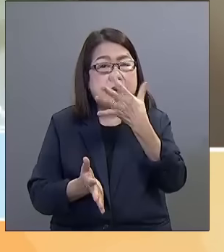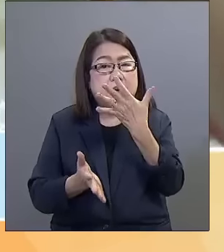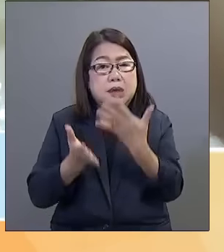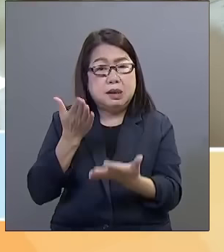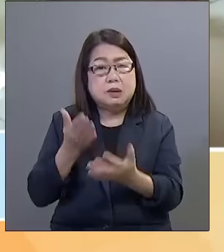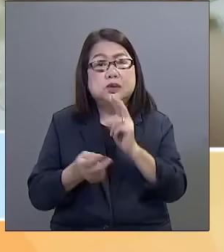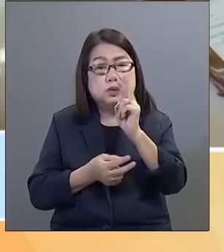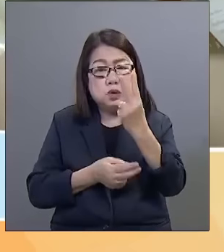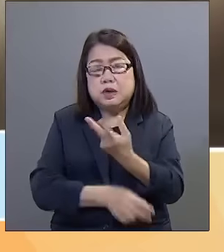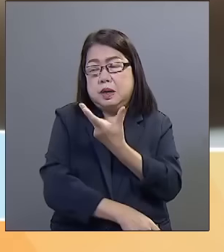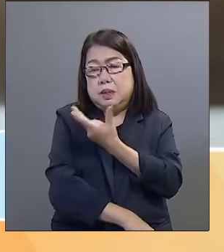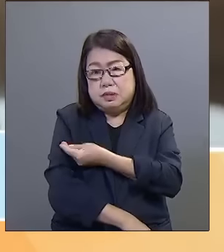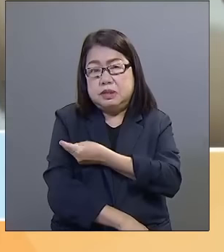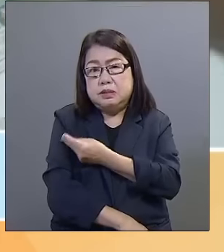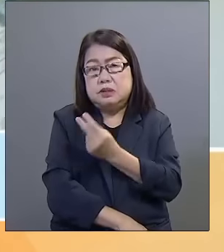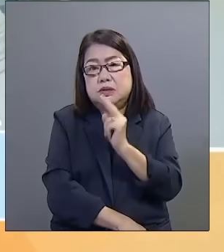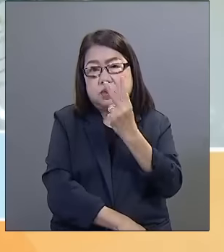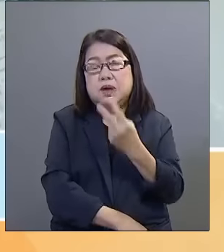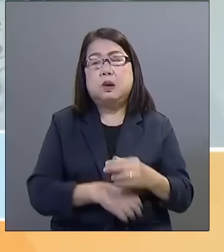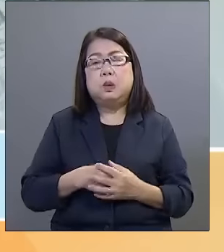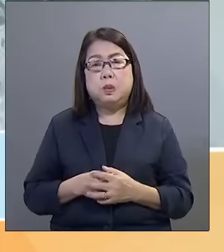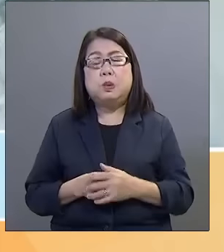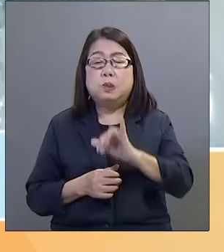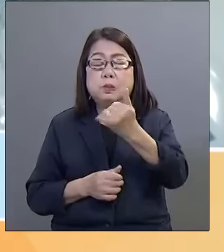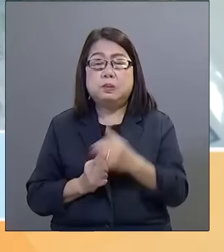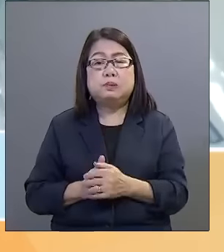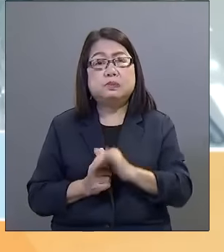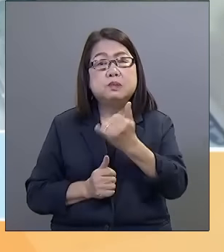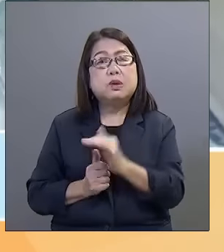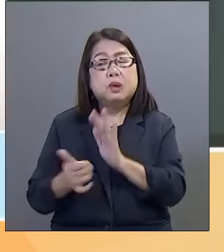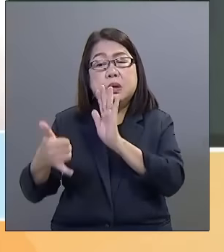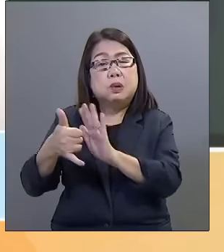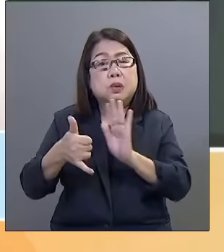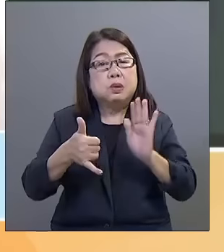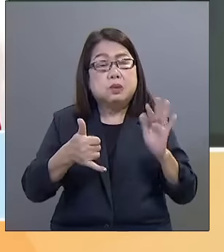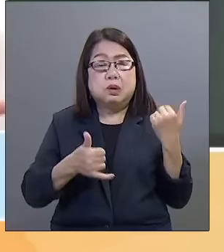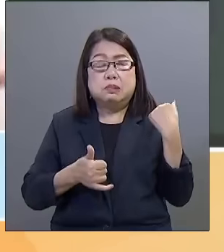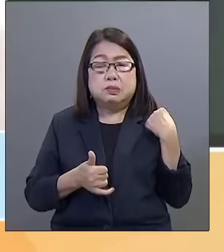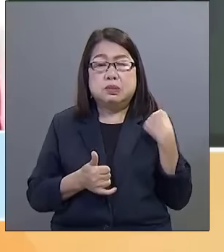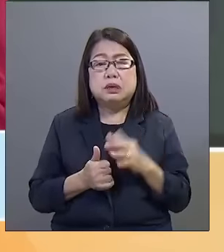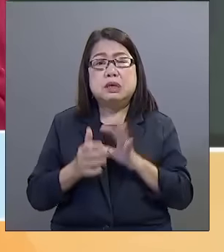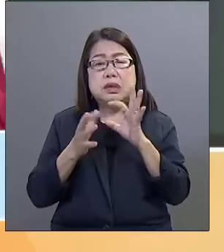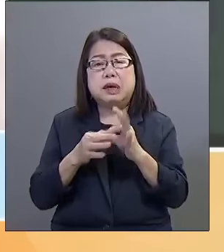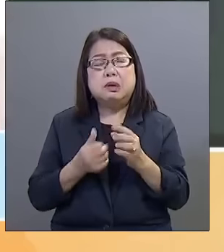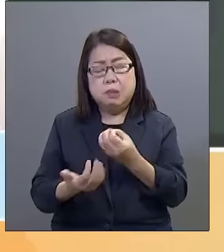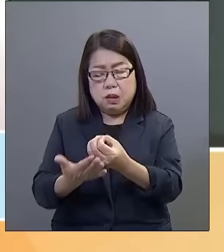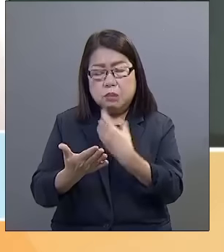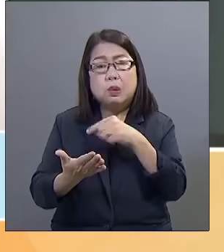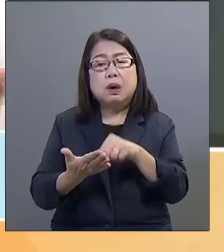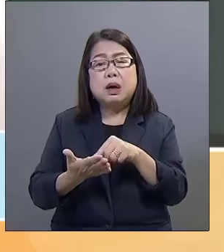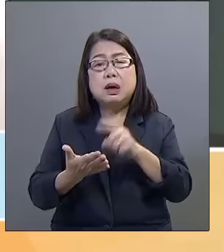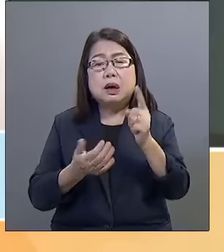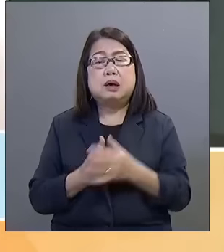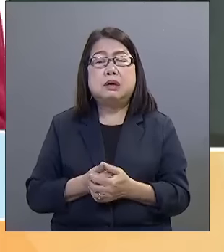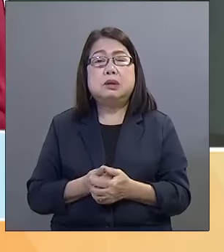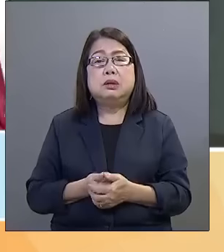การฉีดนะครับ ค่ะนะหรือบางคนเนี่ยเขามีบางทีมีเสียงสะท้อนในคอมเมนต์นะคุณผู้ชมบอกว่าเอ๊ะบางทีก็ปล่อย